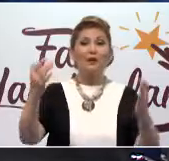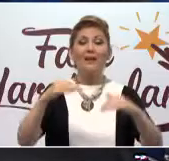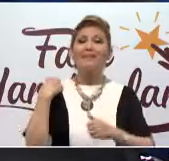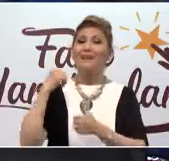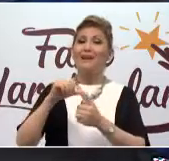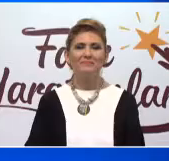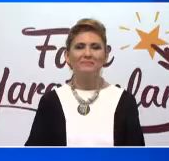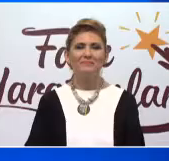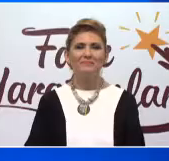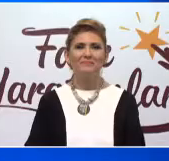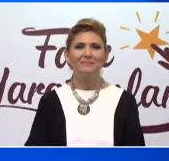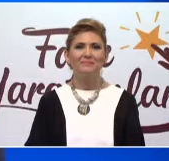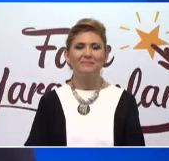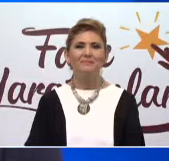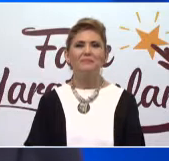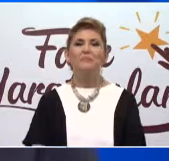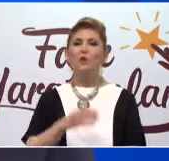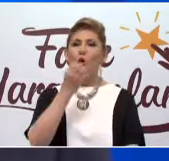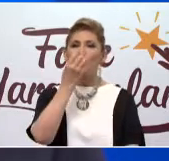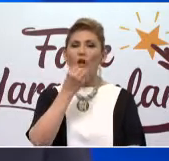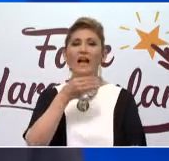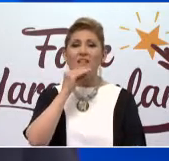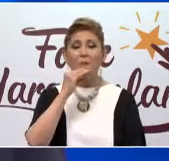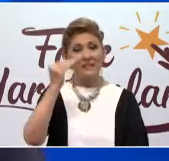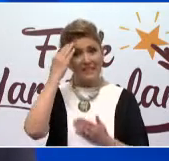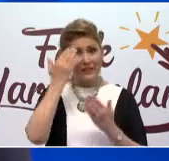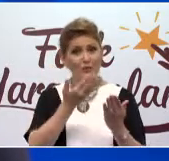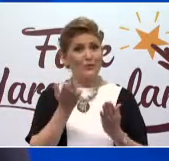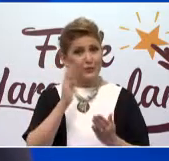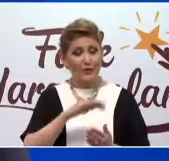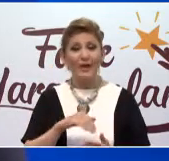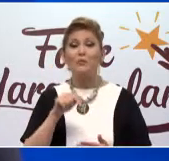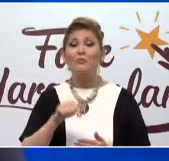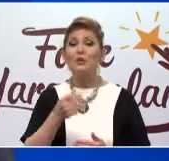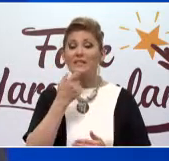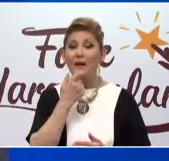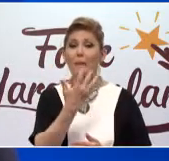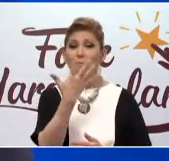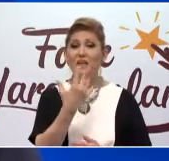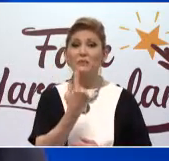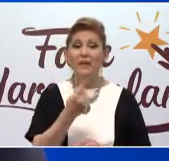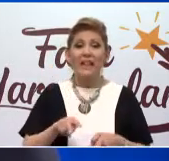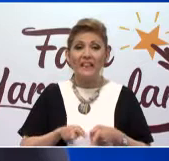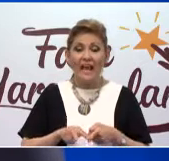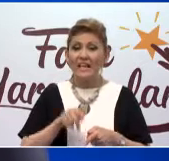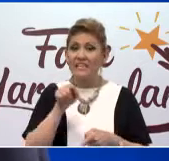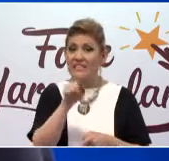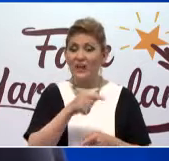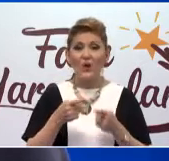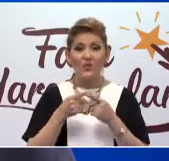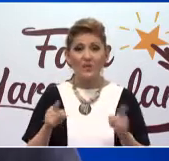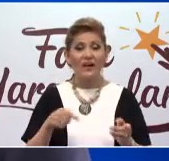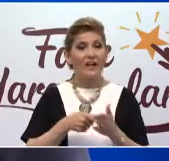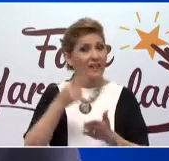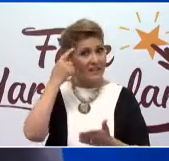tekrar kutluyorum. Evet, Güler Sabancı'ya teşekkür ettikten sonra sevgili seyirciler bu yılın 5'te 1 kasında sizlere fark yaratanlarımızı